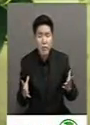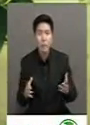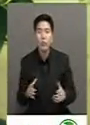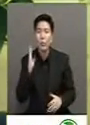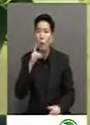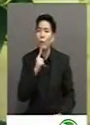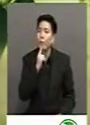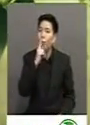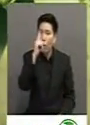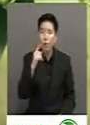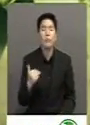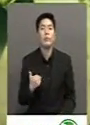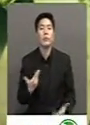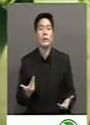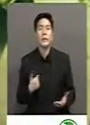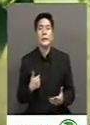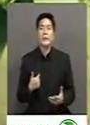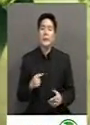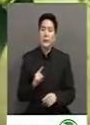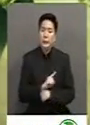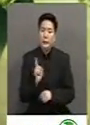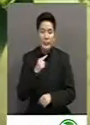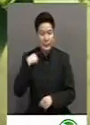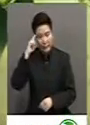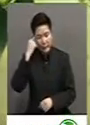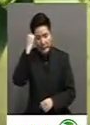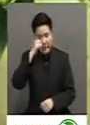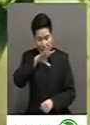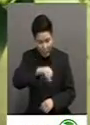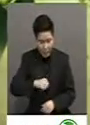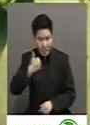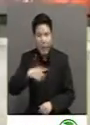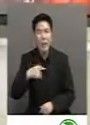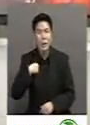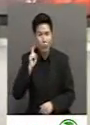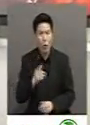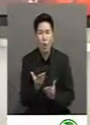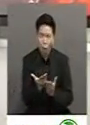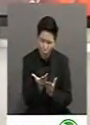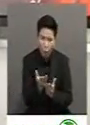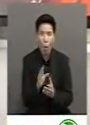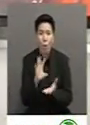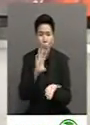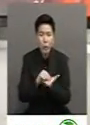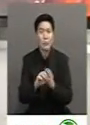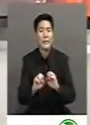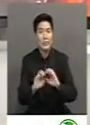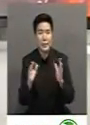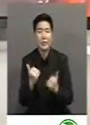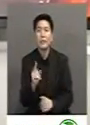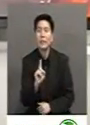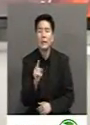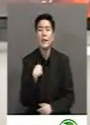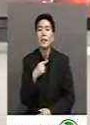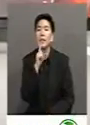าฟ้องร้องกันภายหลังอีกไม่กล้าตอบว่าวันไหนแต่ตอบว่าก็คงต้องขอข้อมูลที่ชัดเจนเอาอย่างนี้สิ